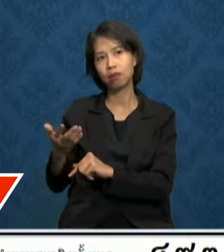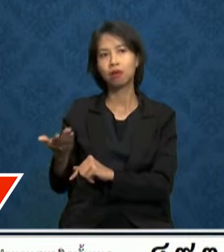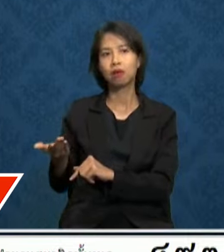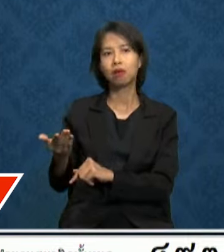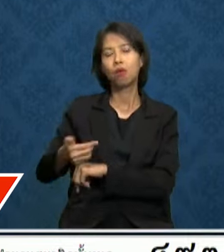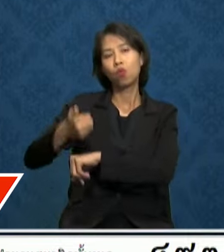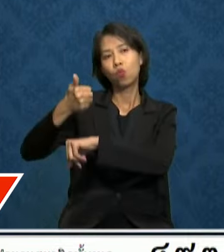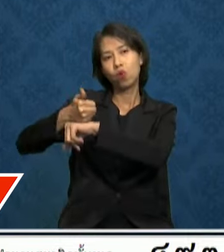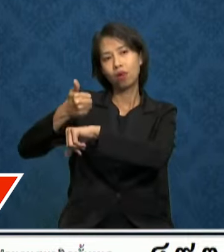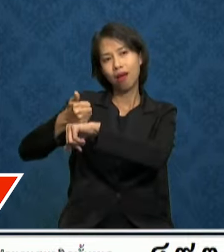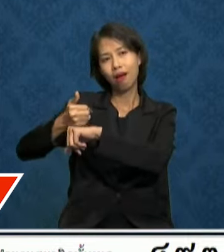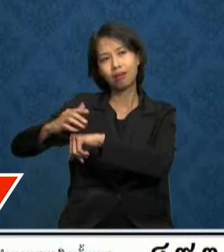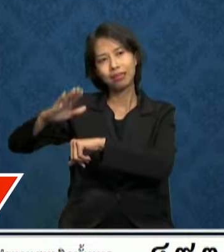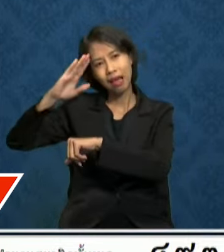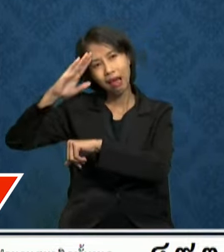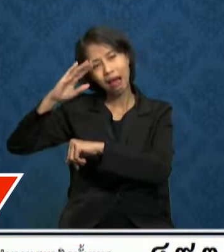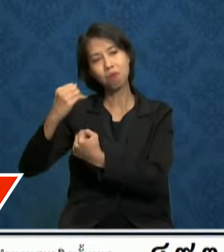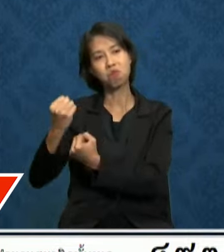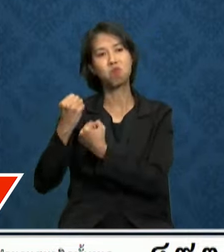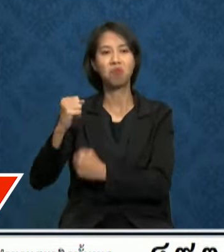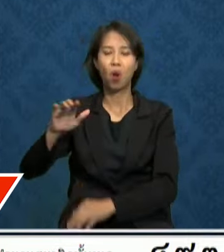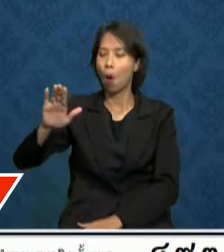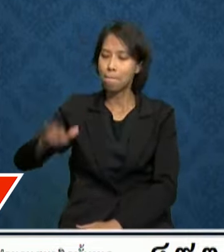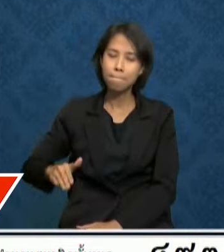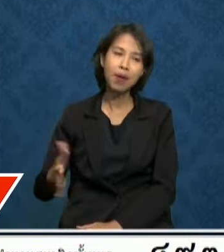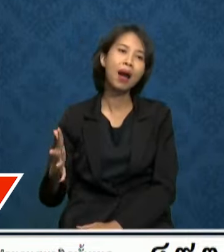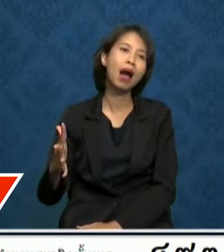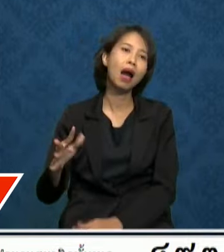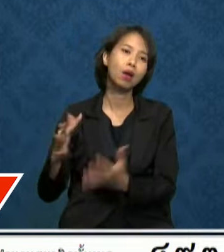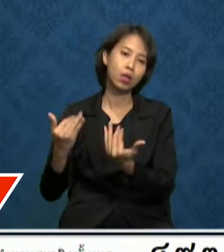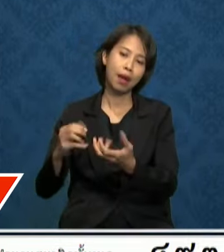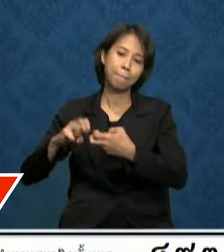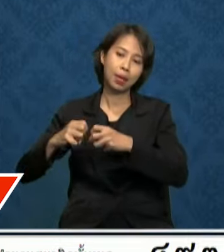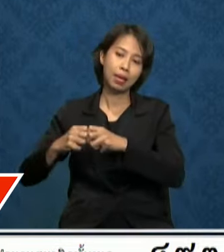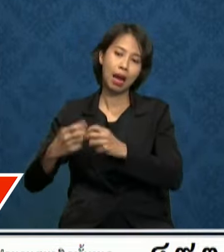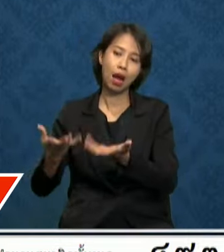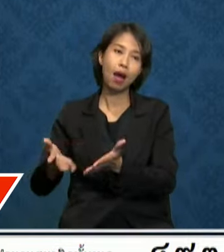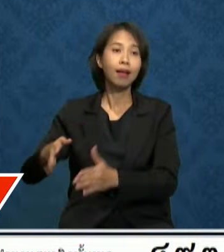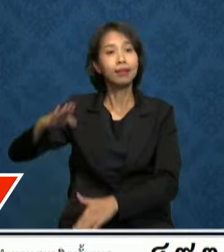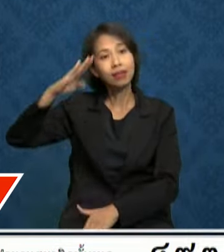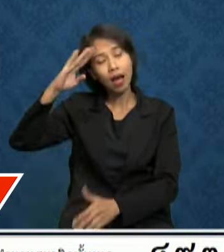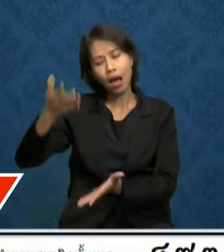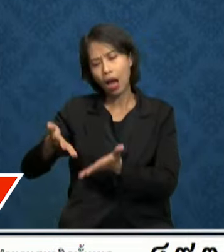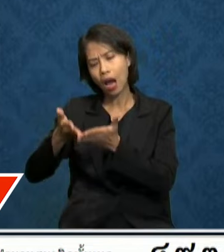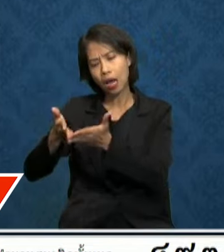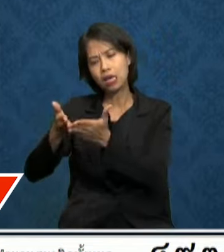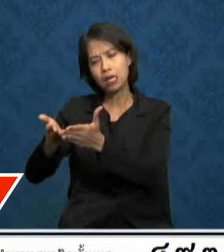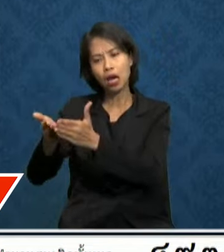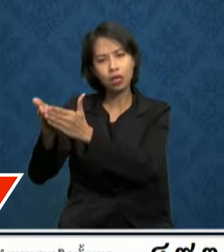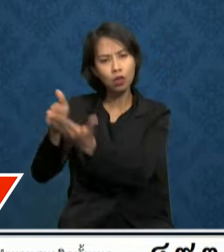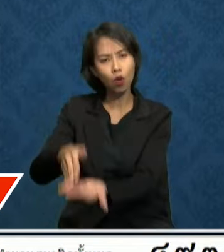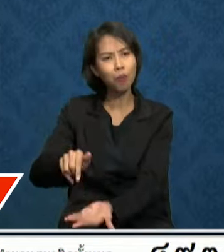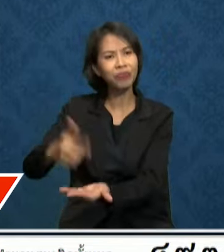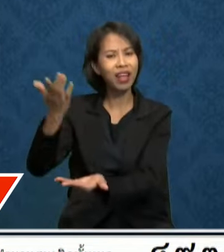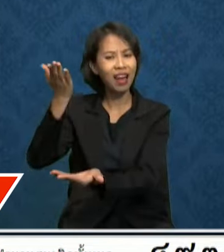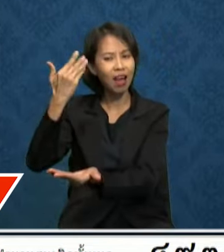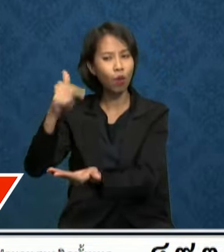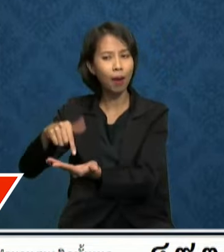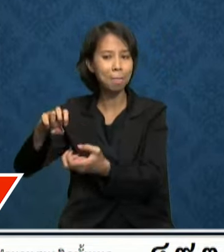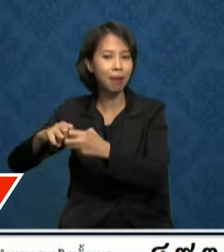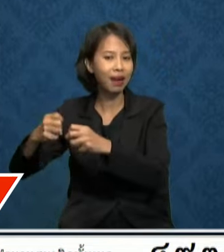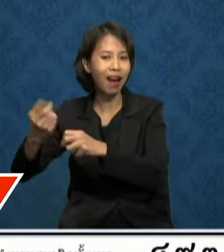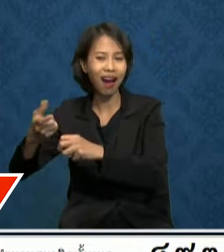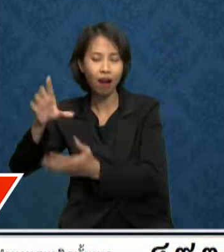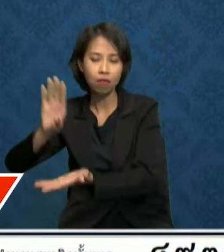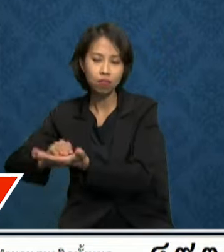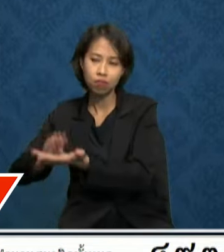ก็กำลังจะเกษียณแล้วผมยังรอรายงานข้อเท็จจริงเรื่องเรือหลวงสุโขทัยล่มอยู่นะครับคือส่งสักทีรอนานๆก็อาจจะบั่นทอนหัวใจอย่าให้นานเกิน